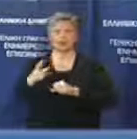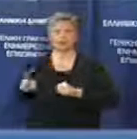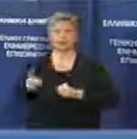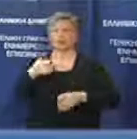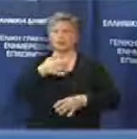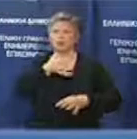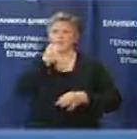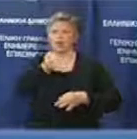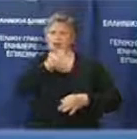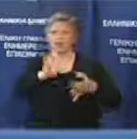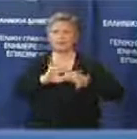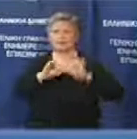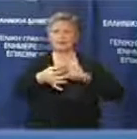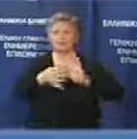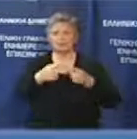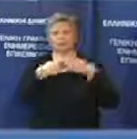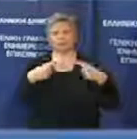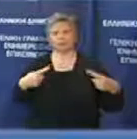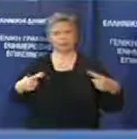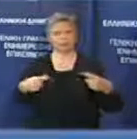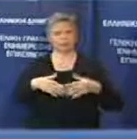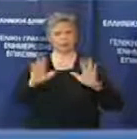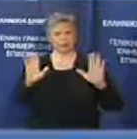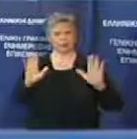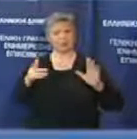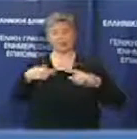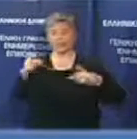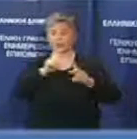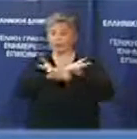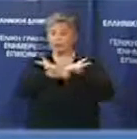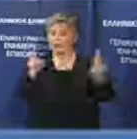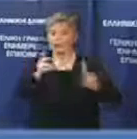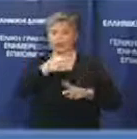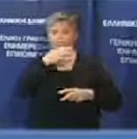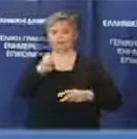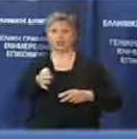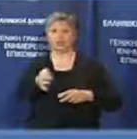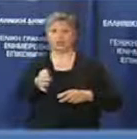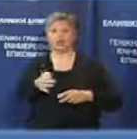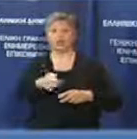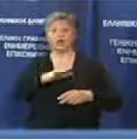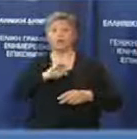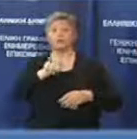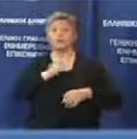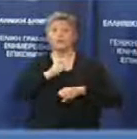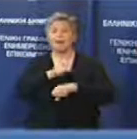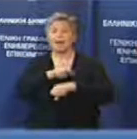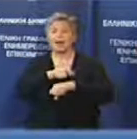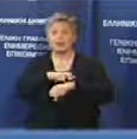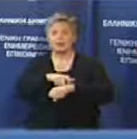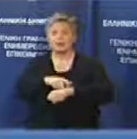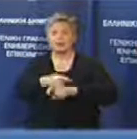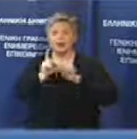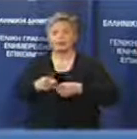πολύ σαφής. Και ότι η οποιαδήποτε απόφαση θα πάρθει, δεν είναι μια απόφαση η οποία